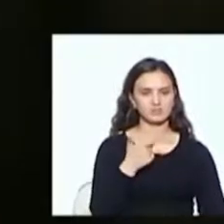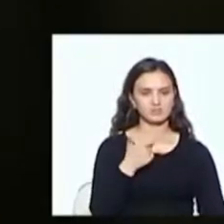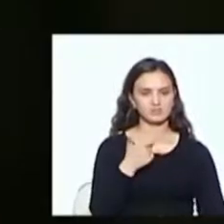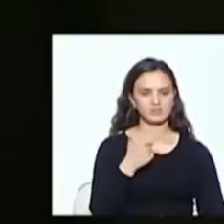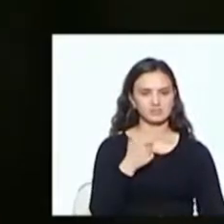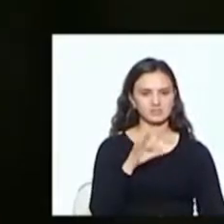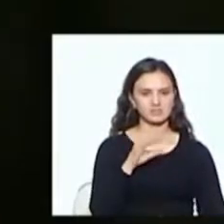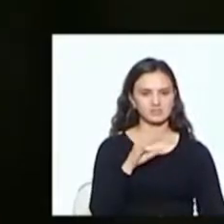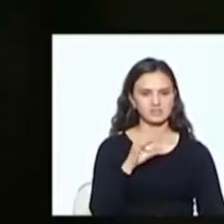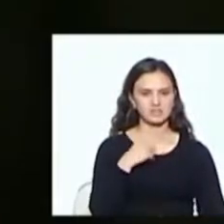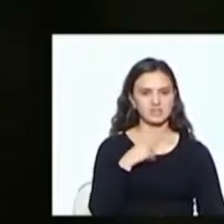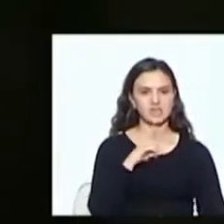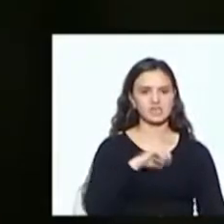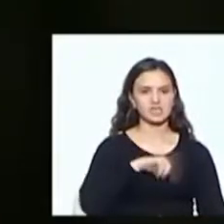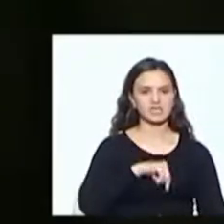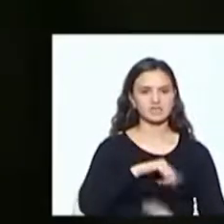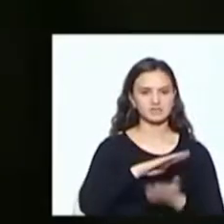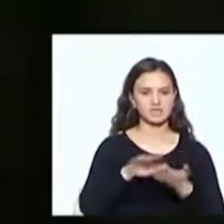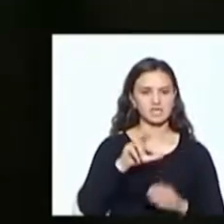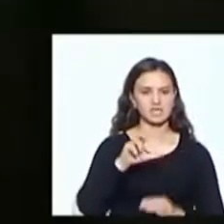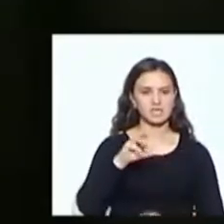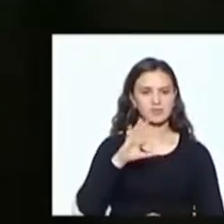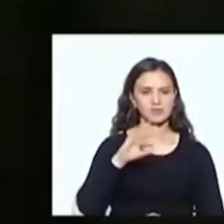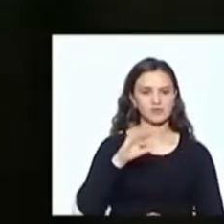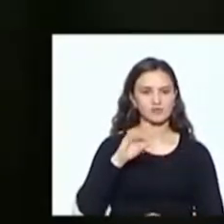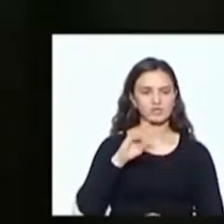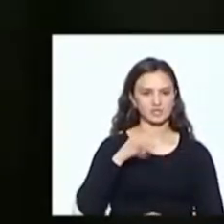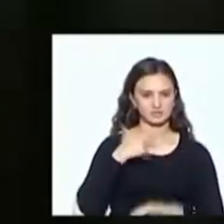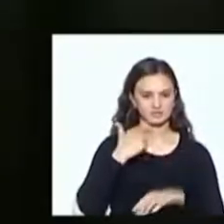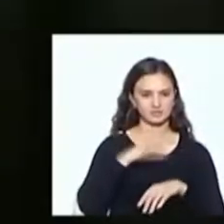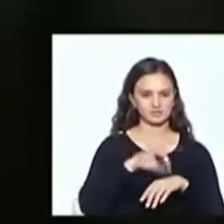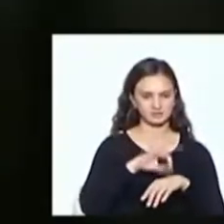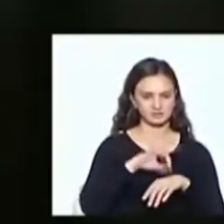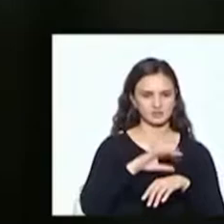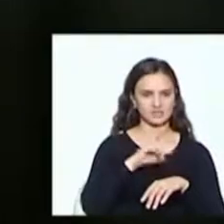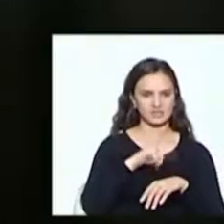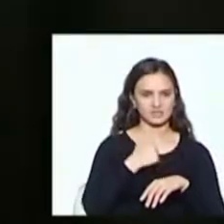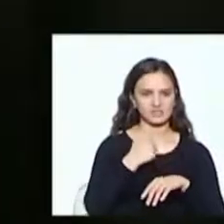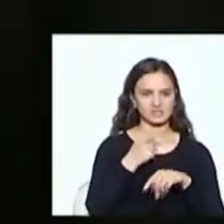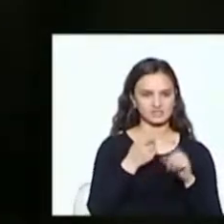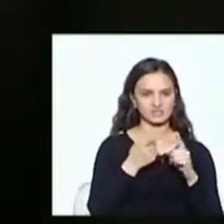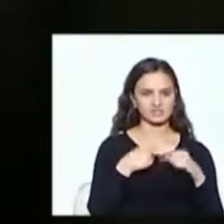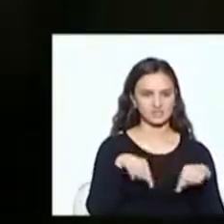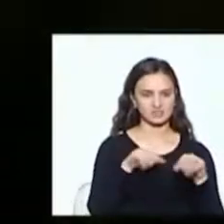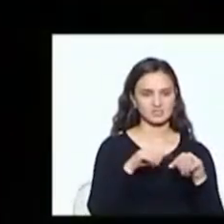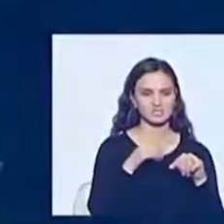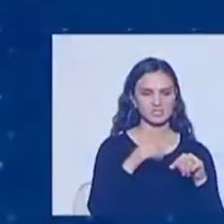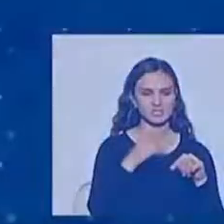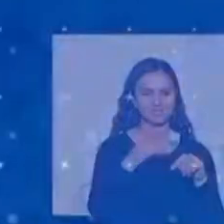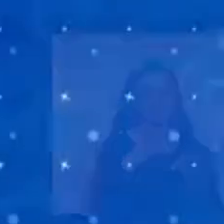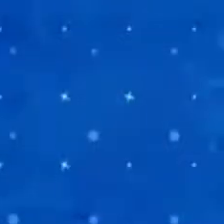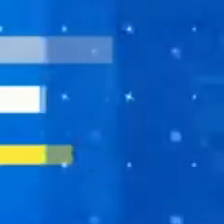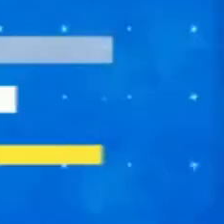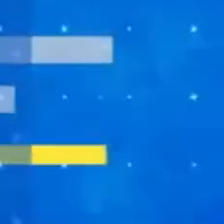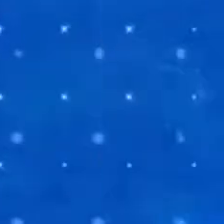გიტის კირველა ვარ ლიტვიდან. მაქვს ჰემოფილიის დიაგნოზი და ვარ ლიტვის ჰემოფილიის ასოციაციის გამგეობის